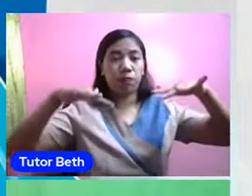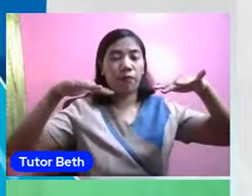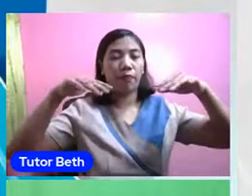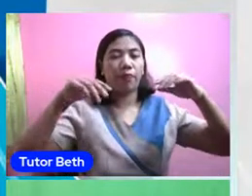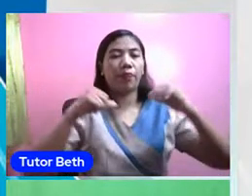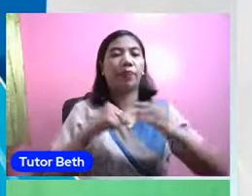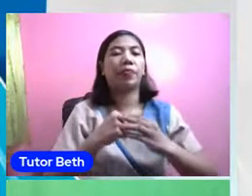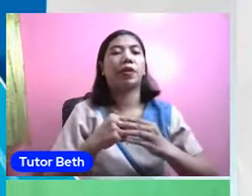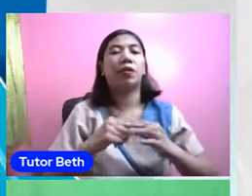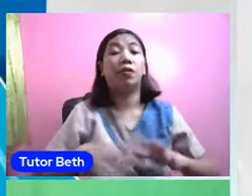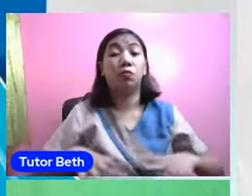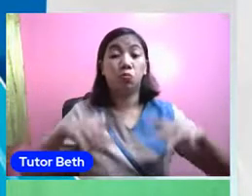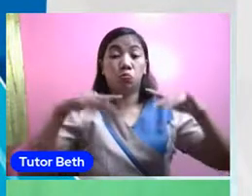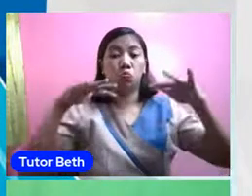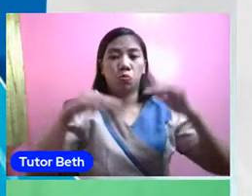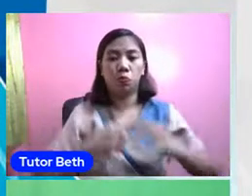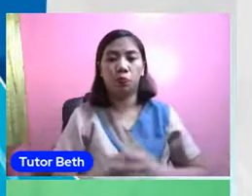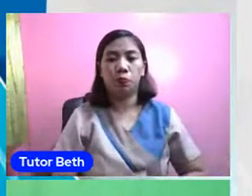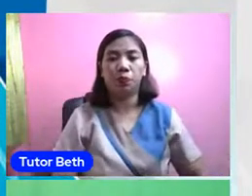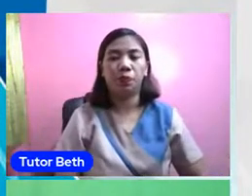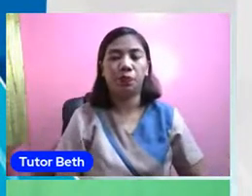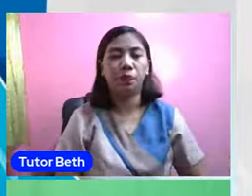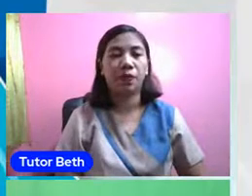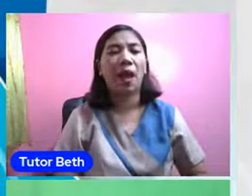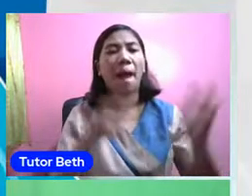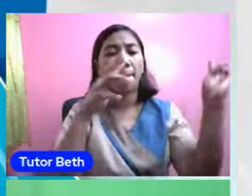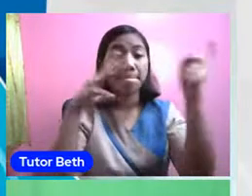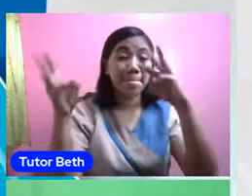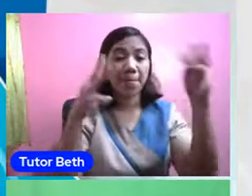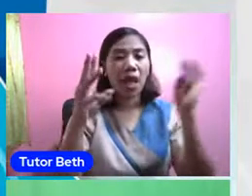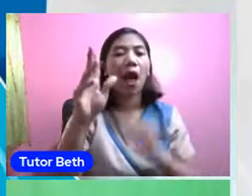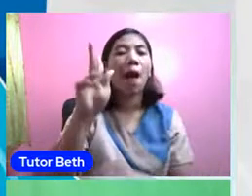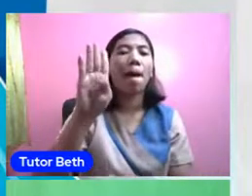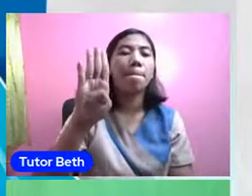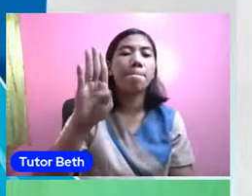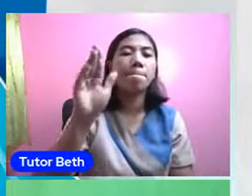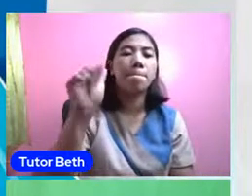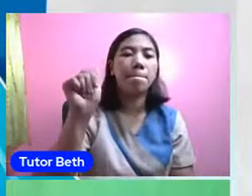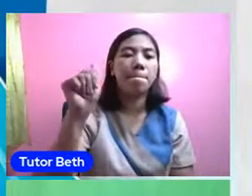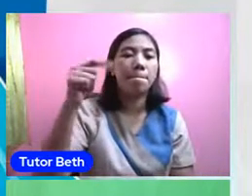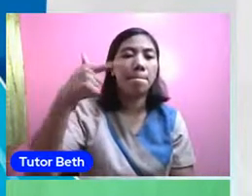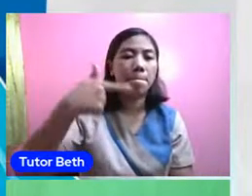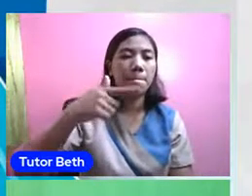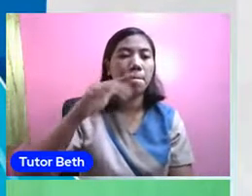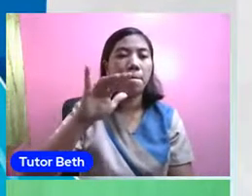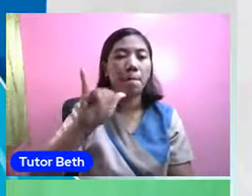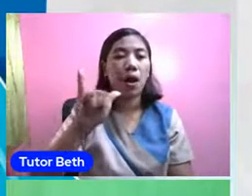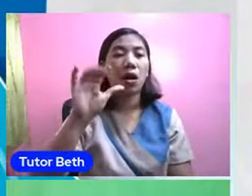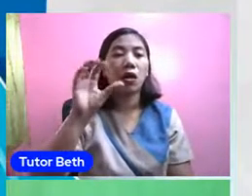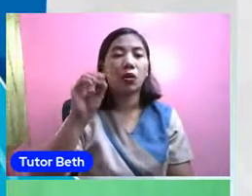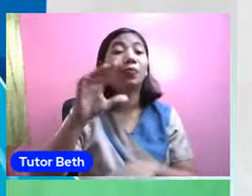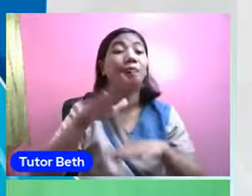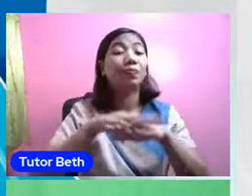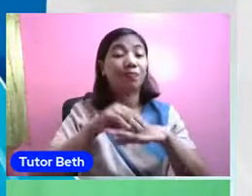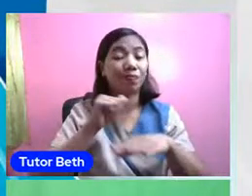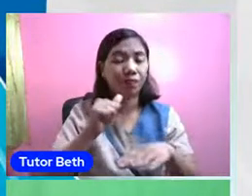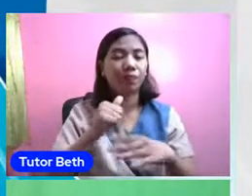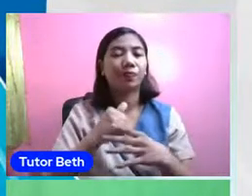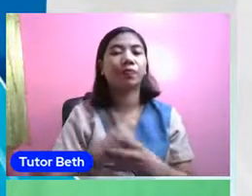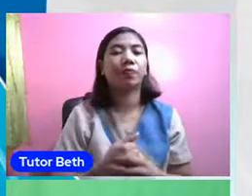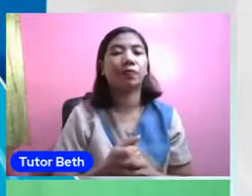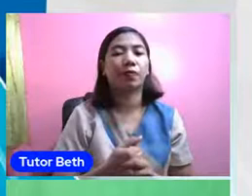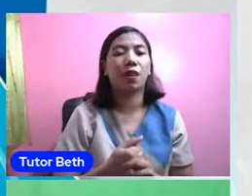ng pag-arin. Bagyo ang tawag natin dyan. Sa kalamidad na nararanasan natin. Yung baha at